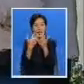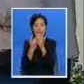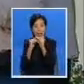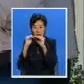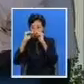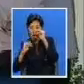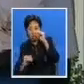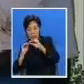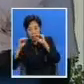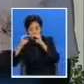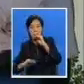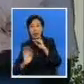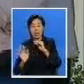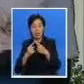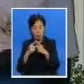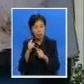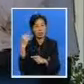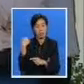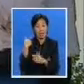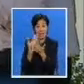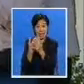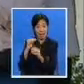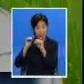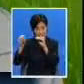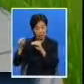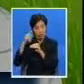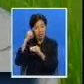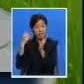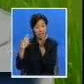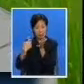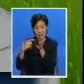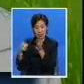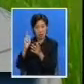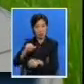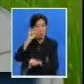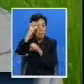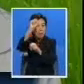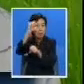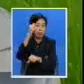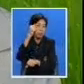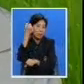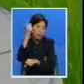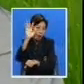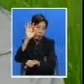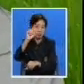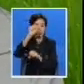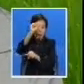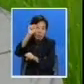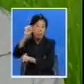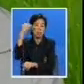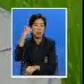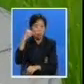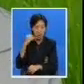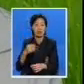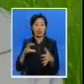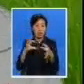ต่ว่าเราประกาศทุก15วันนะครับเพราะฉะนั้นอันนี้อาจจะเป็นการไปช่วยเรื่องของสภาพคล่องอาจจะเป็นเรื่องของการรับ